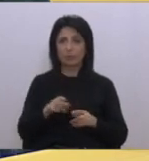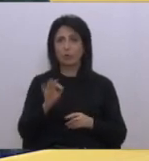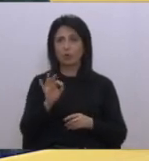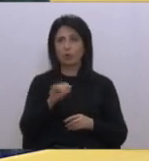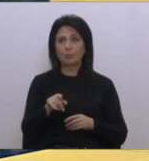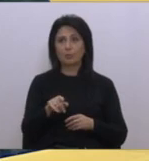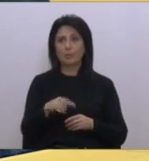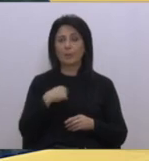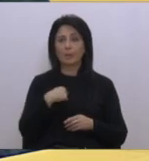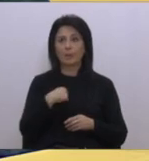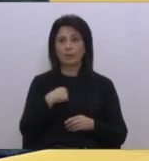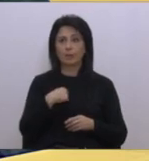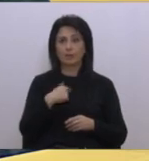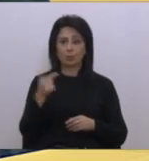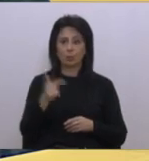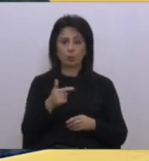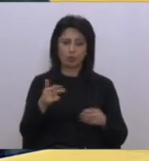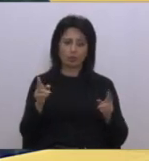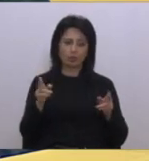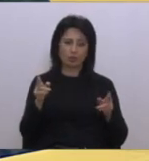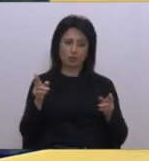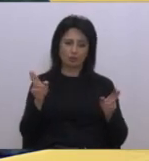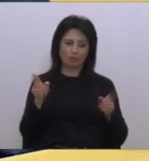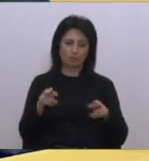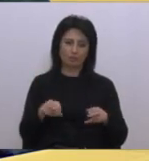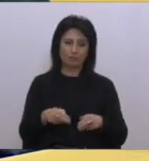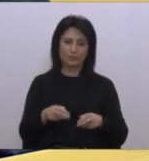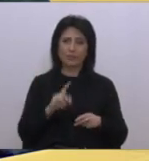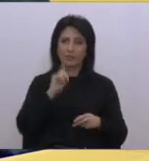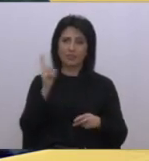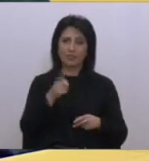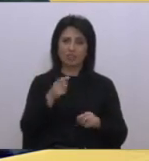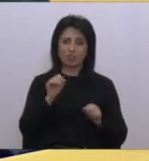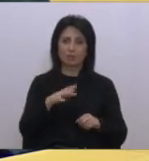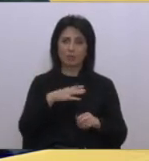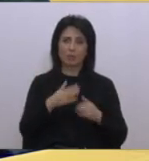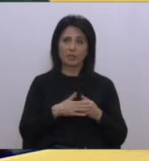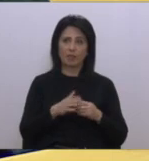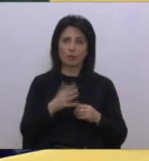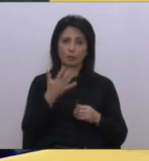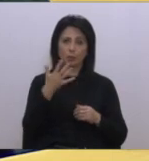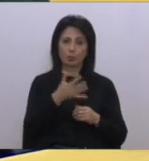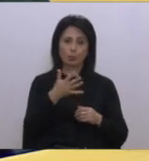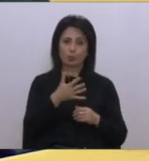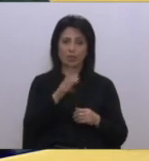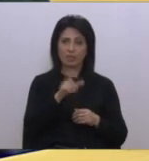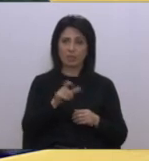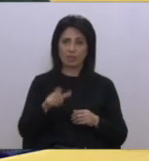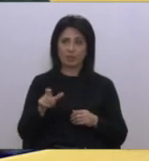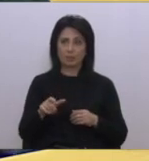თაობაზე. Და ჩვენი უხეში გათვლებით, საშუალო გათვლებით, წელიწადში ეს შეიძლება იყოს დაახლოებით 5000